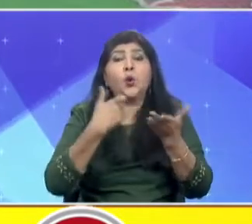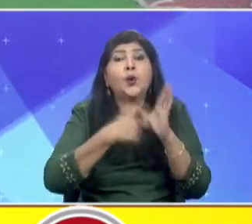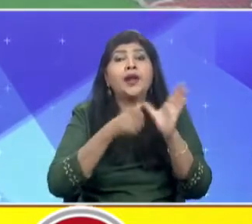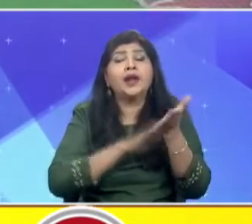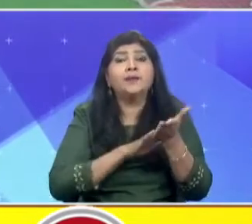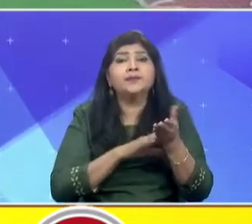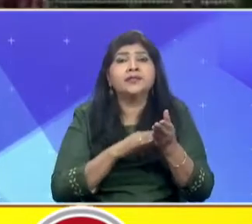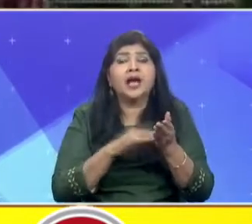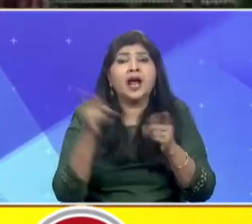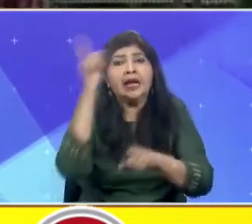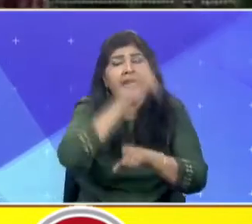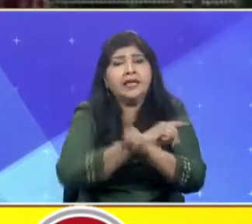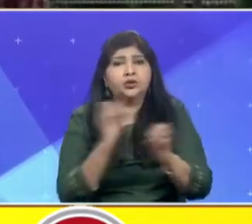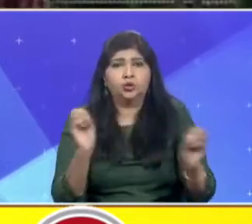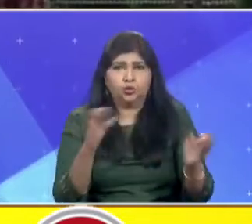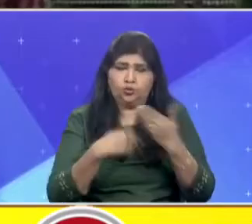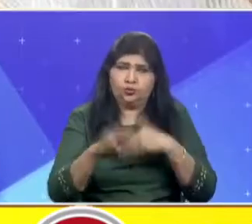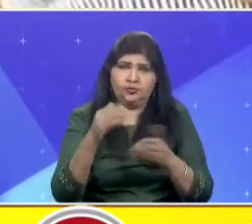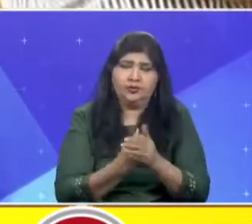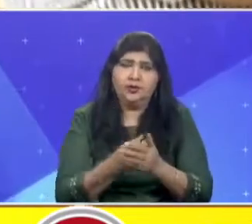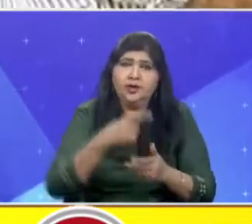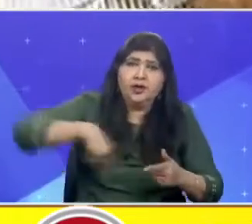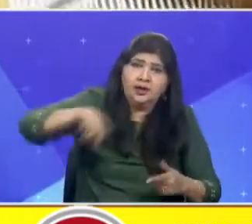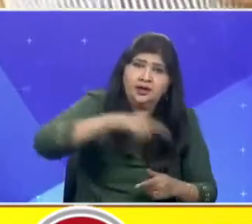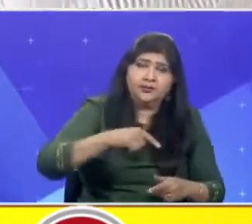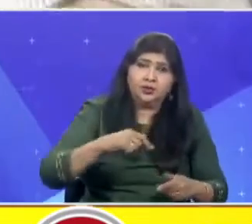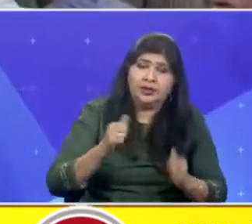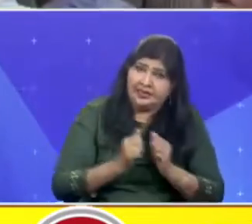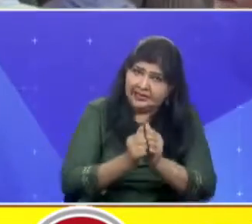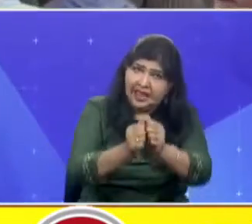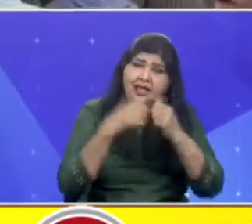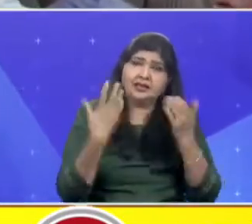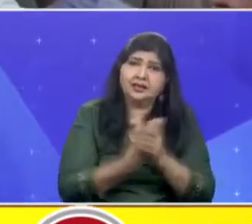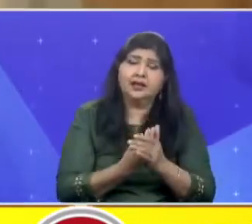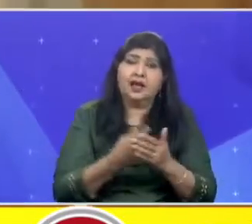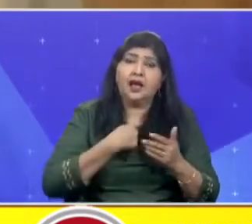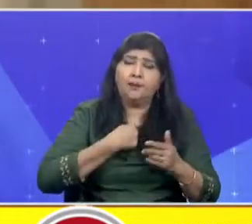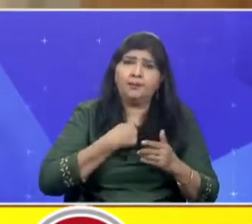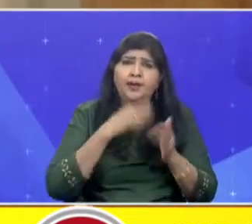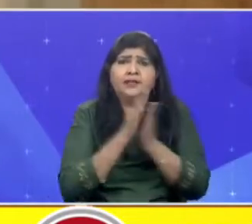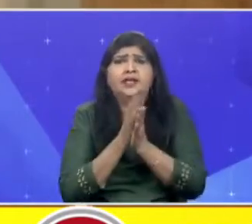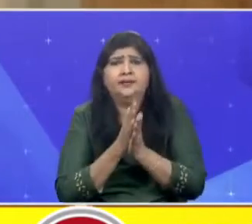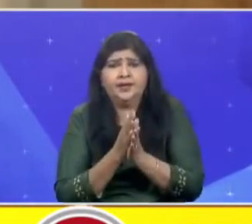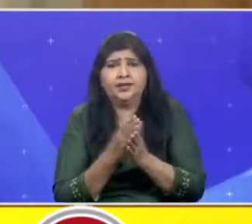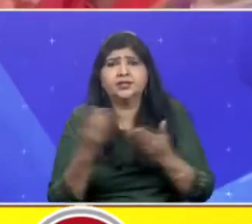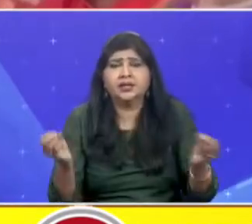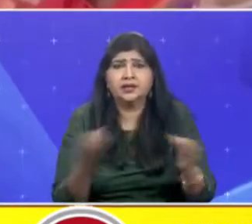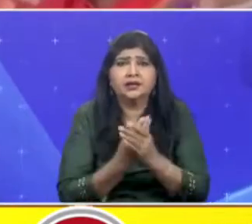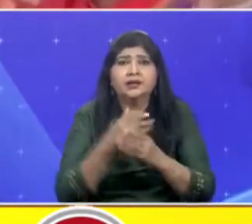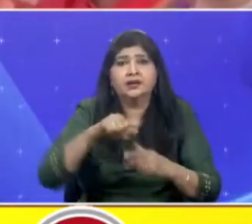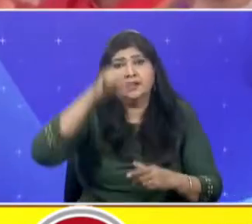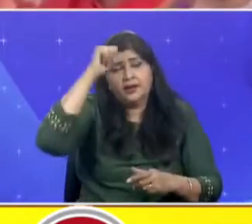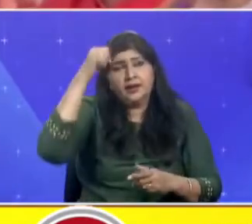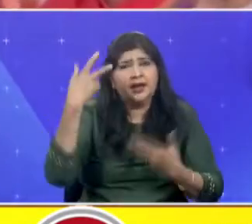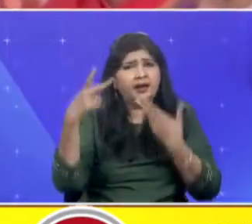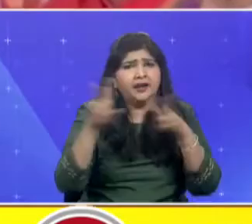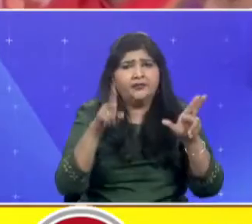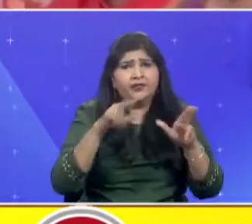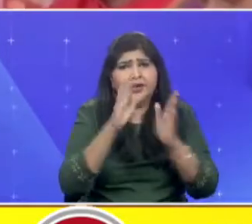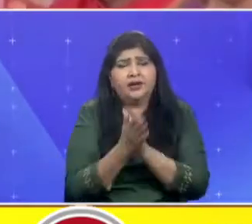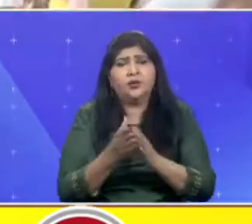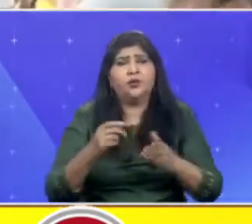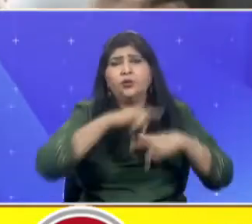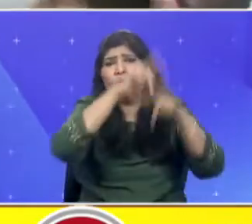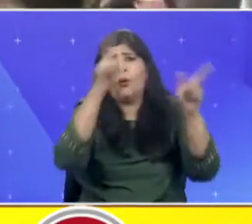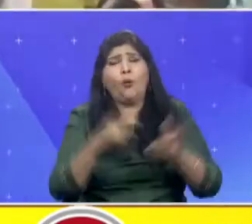पवित्र दिन भी शुरू हो रहे हैं। हम सबको साथ लेकर अपने पर्व मनाएं, भारत की विविधता को सशक्त